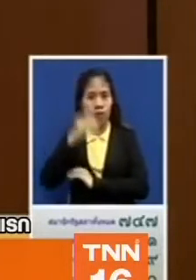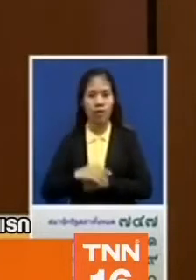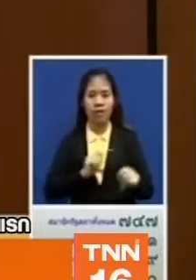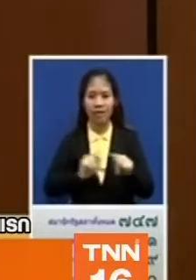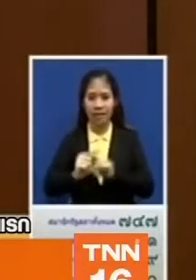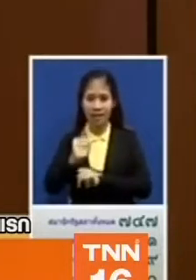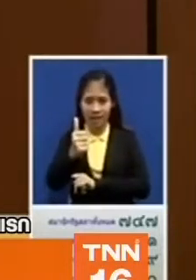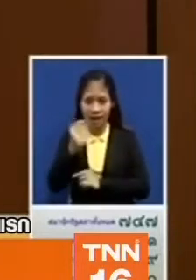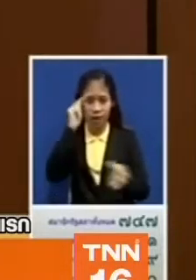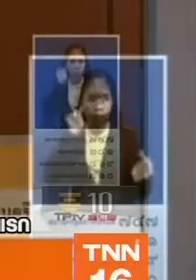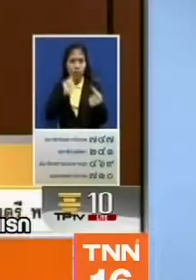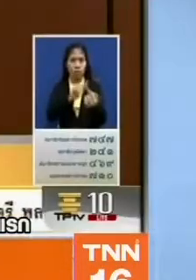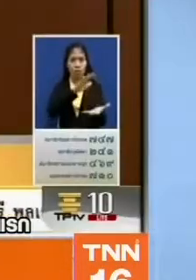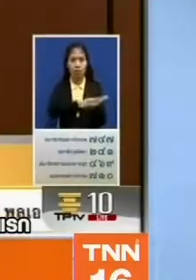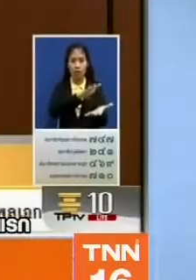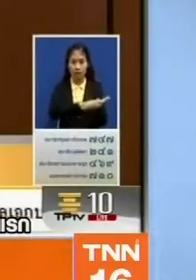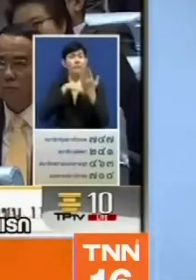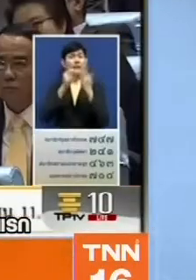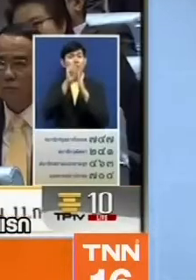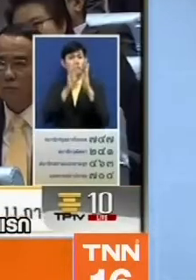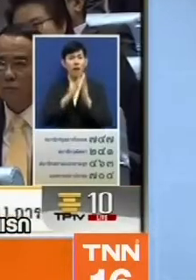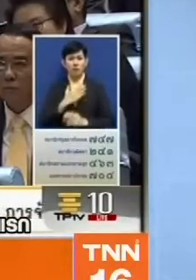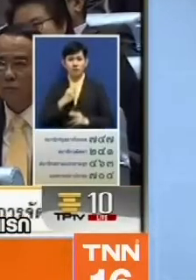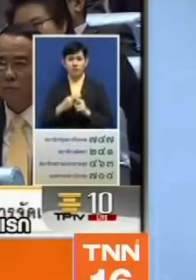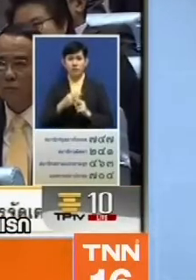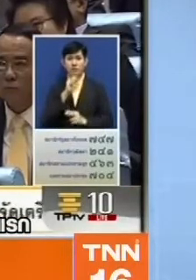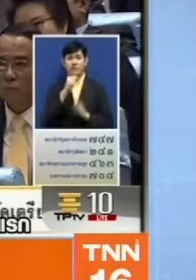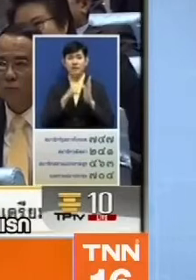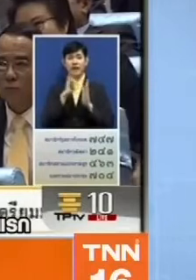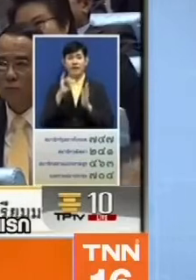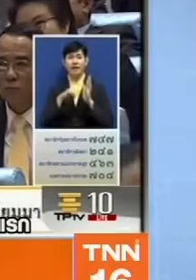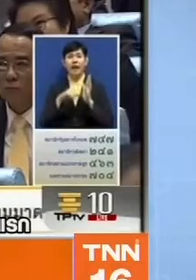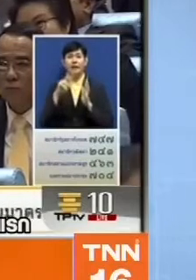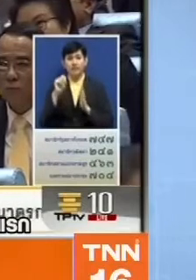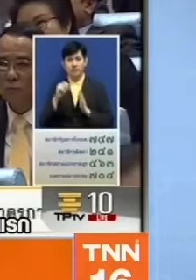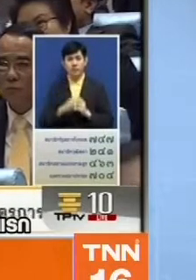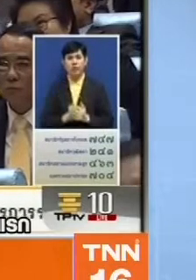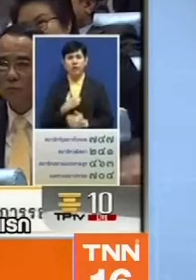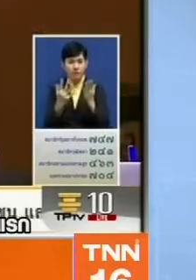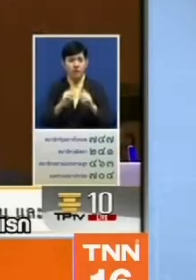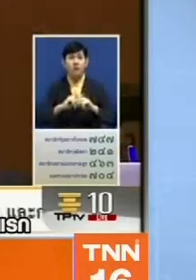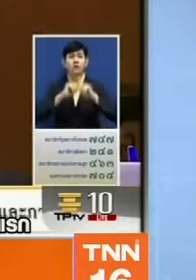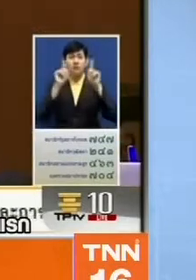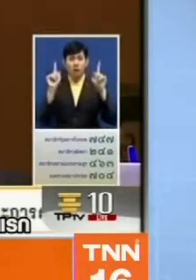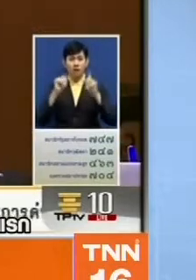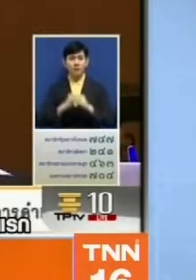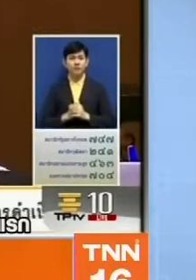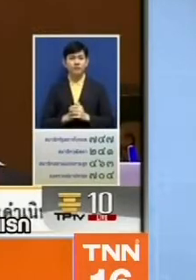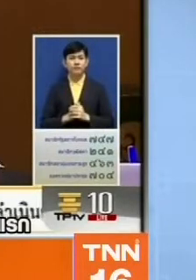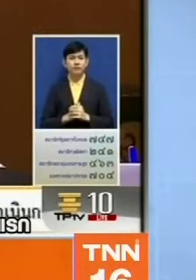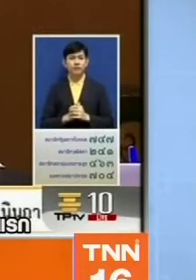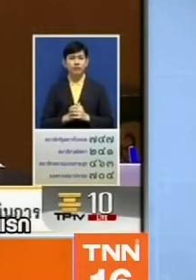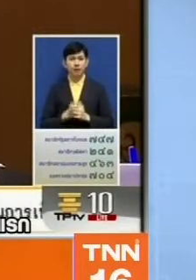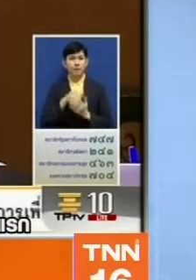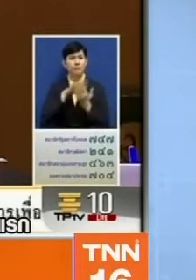สามารถช่วยปรับแต่งการทำหน้าที่ที่อาจจะยังขาดตกบกพร่องอยู่ให้มันเข้ารูปเข้ารอยได้ยังไงนั่นคือความคาดหวังนะครับแต่เท่า